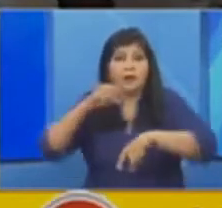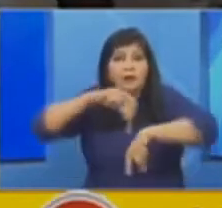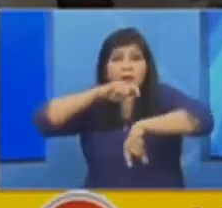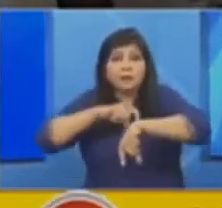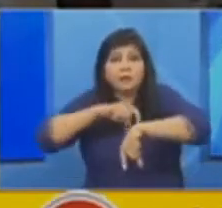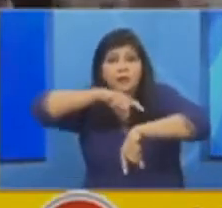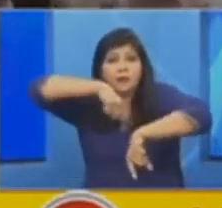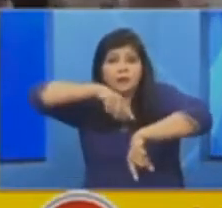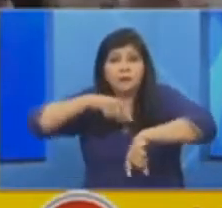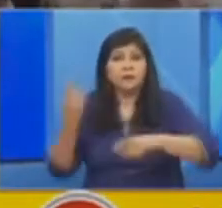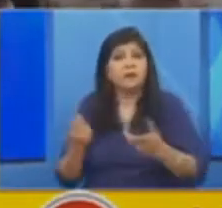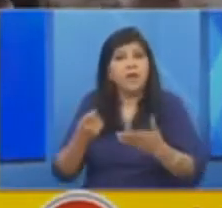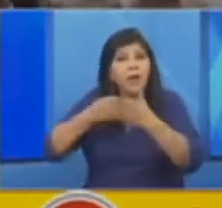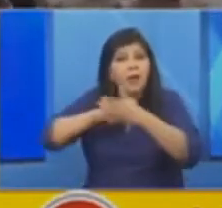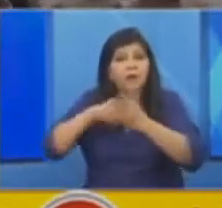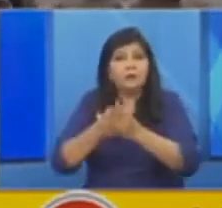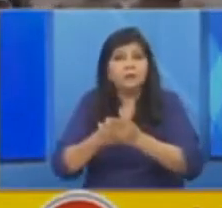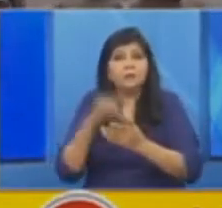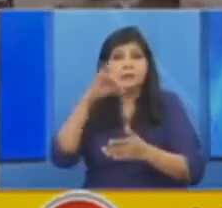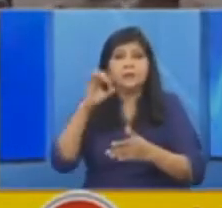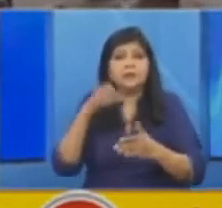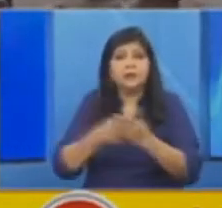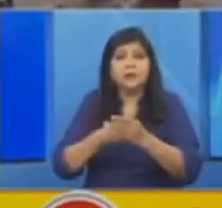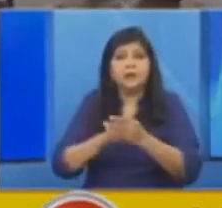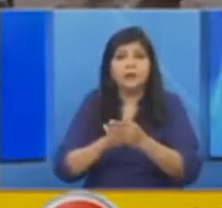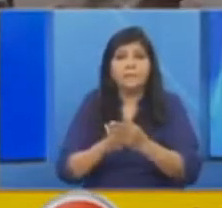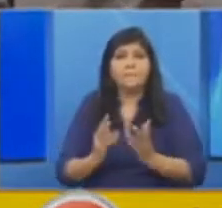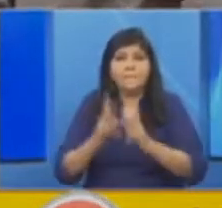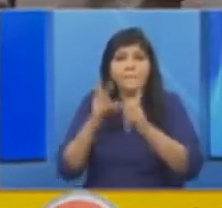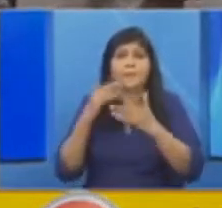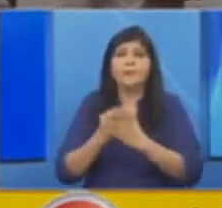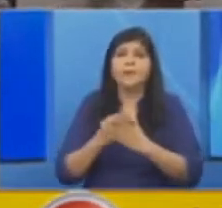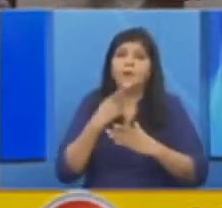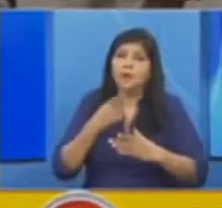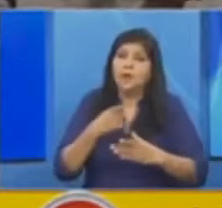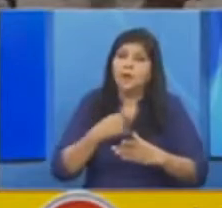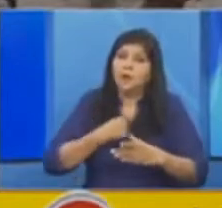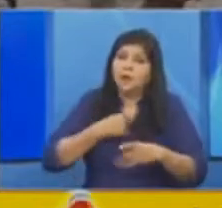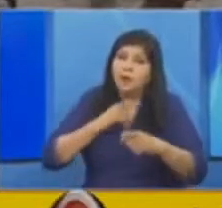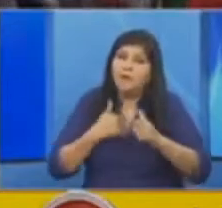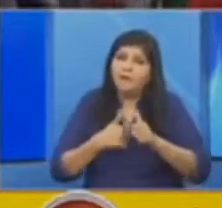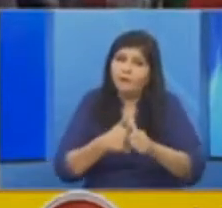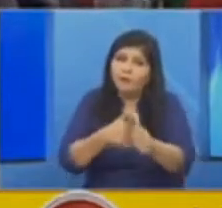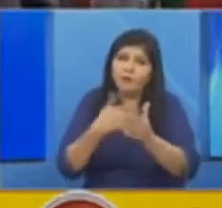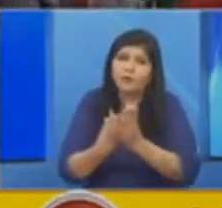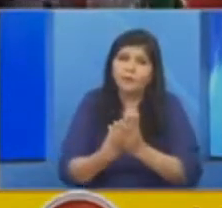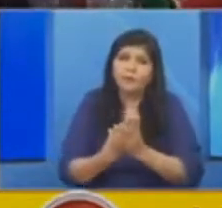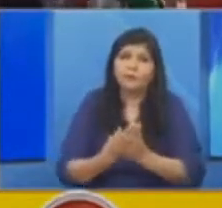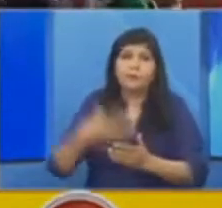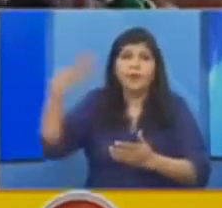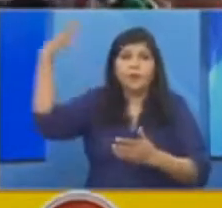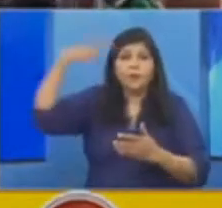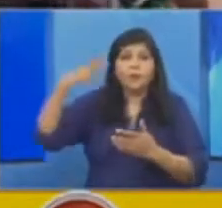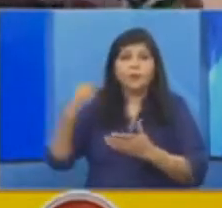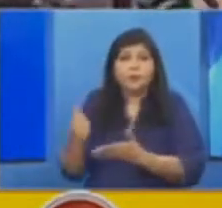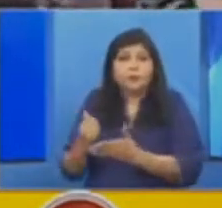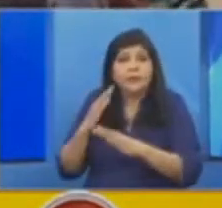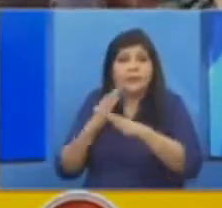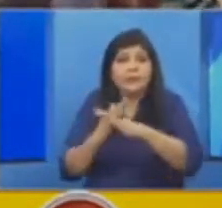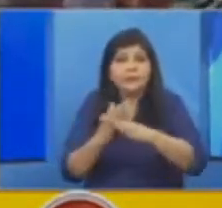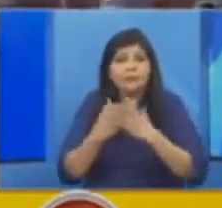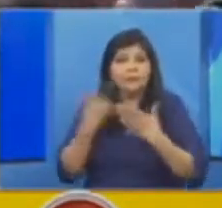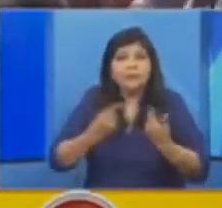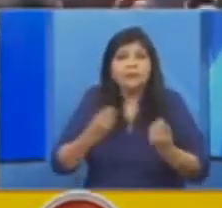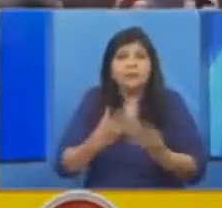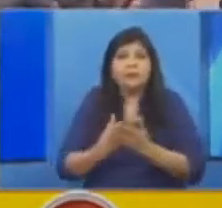कहें तो साथ घंटे के बरना का पालन करते हैं प्रकूति की रक्षा के लिए बरना